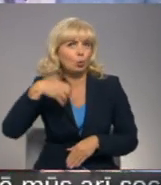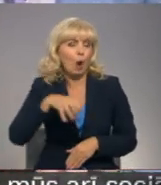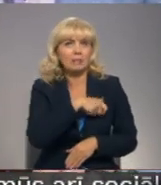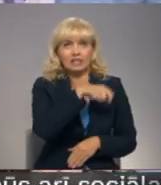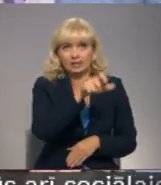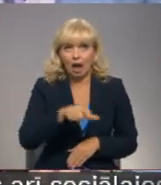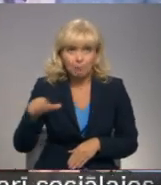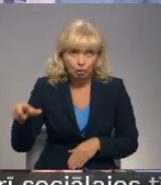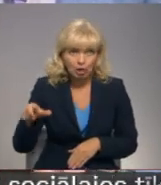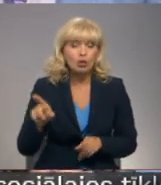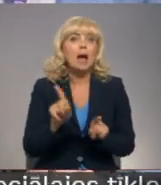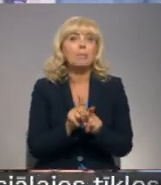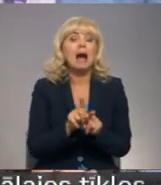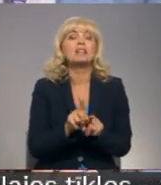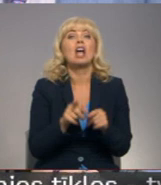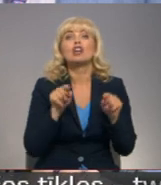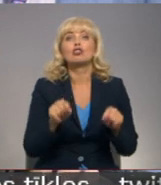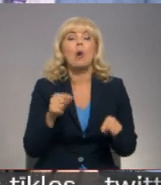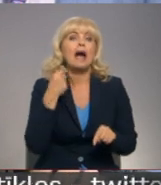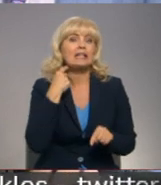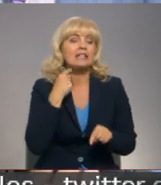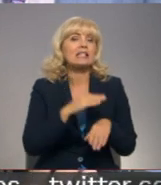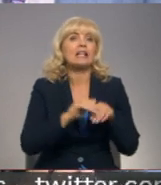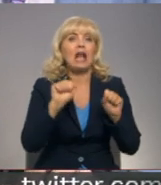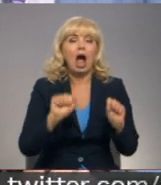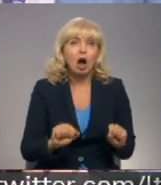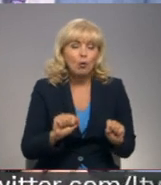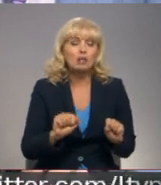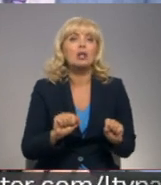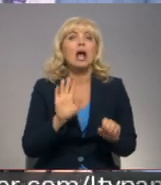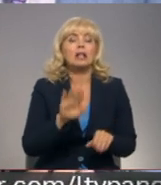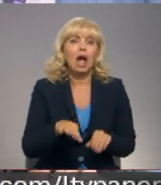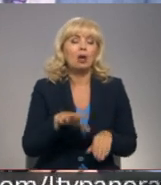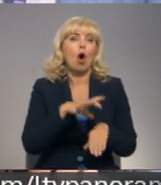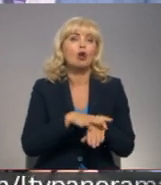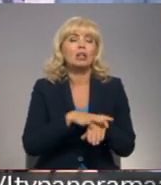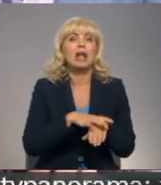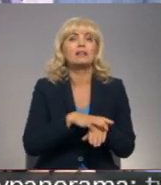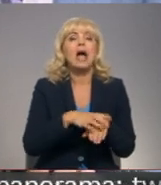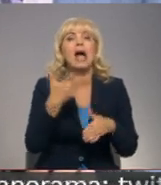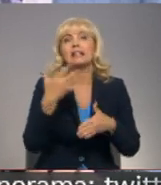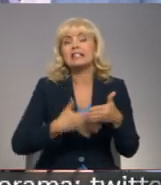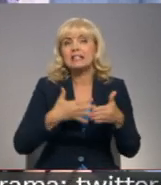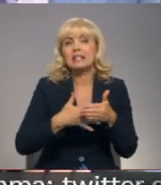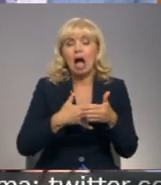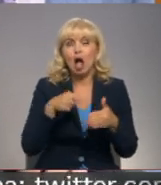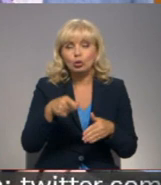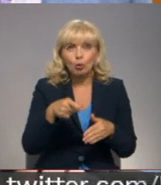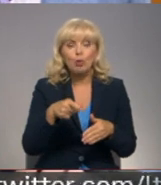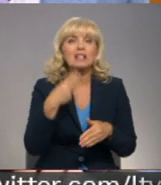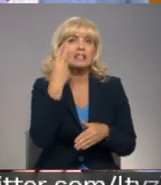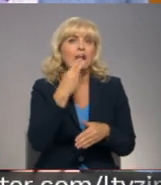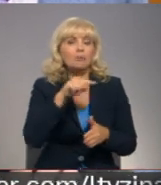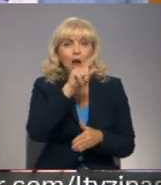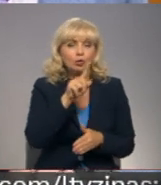ievēlēti no rīdzeniekiem, dabūjam šo mandātu, lai risinātu konkrēti saimnieciskie jautājumi. Neviens no mums negaidīja un neprasa